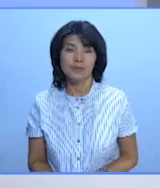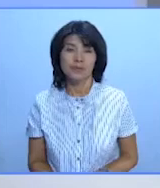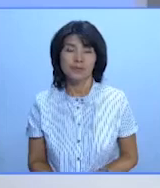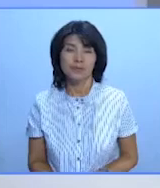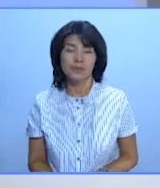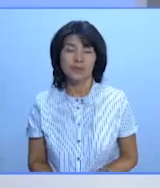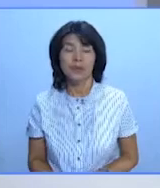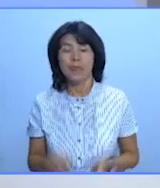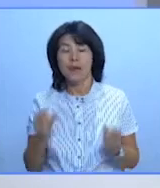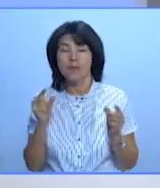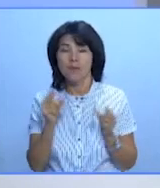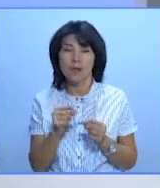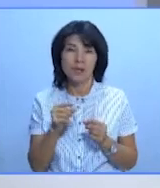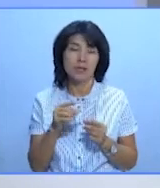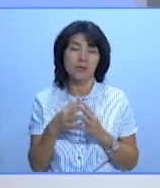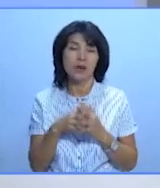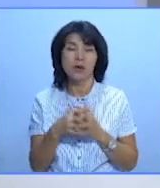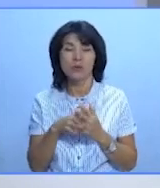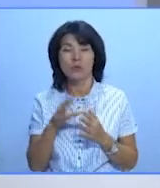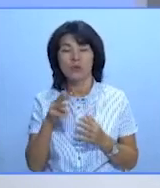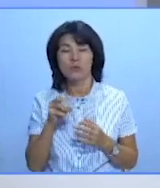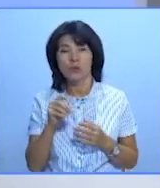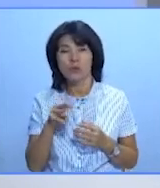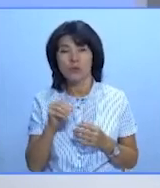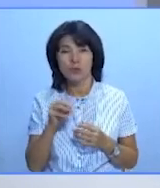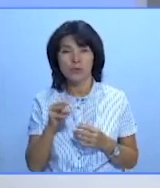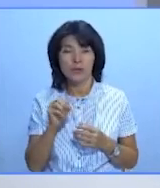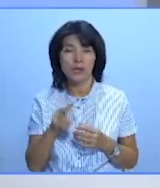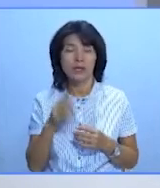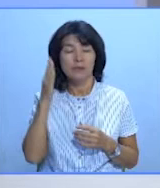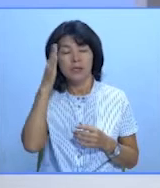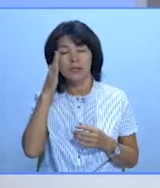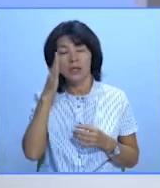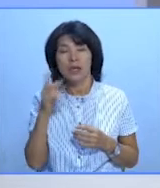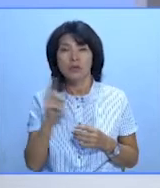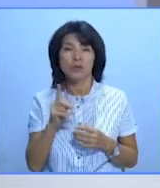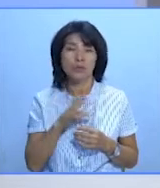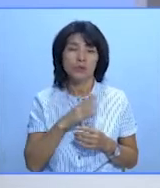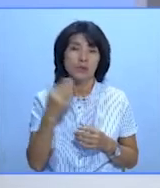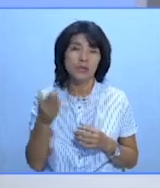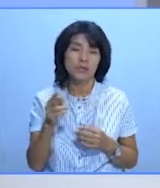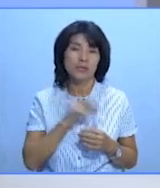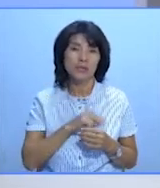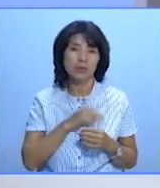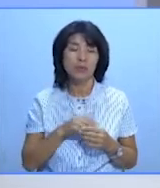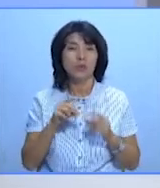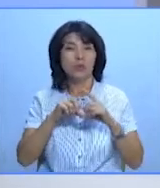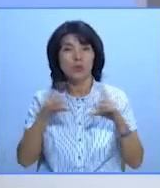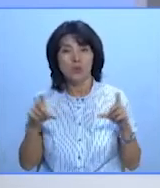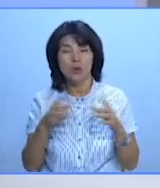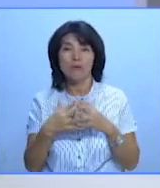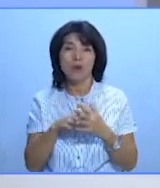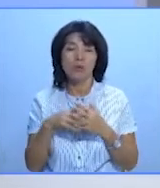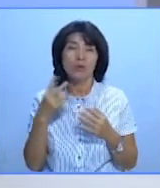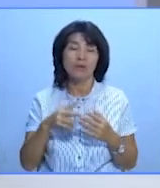в малом ауле маранта лба янаульского района мечтают о том чтобы у них наконец заработала школа в ауле 20 дворов в которых